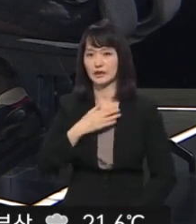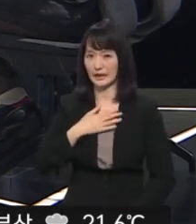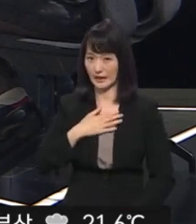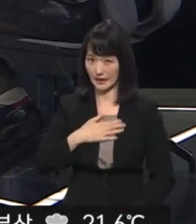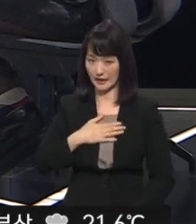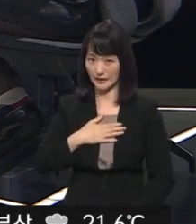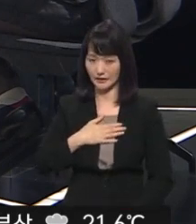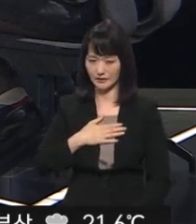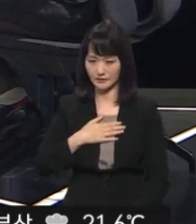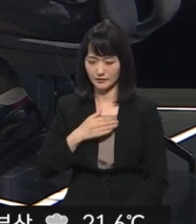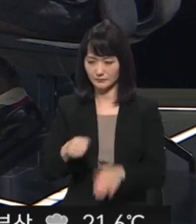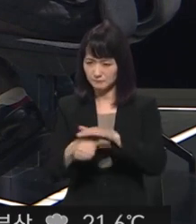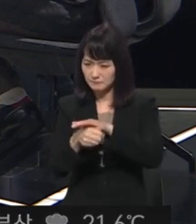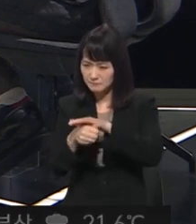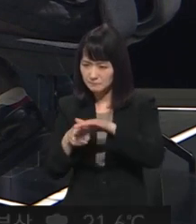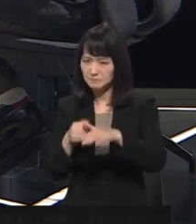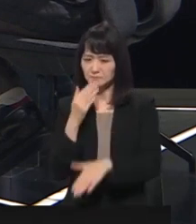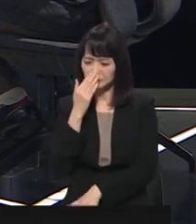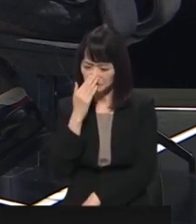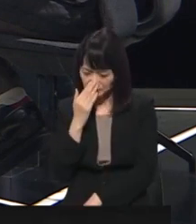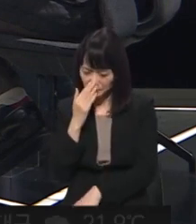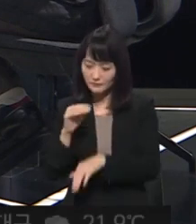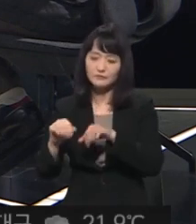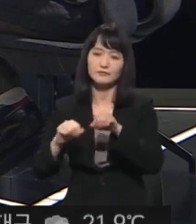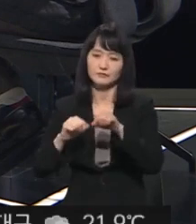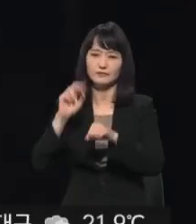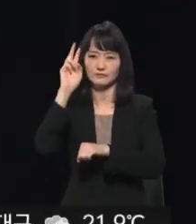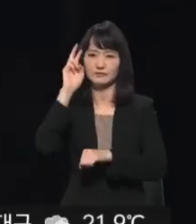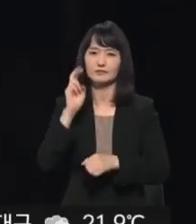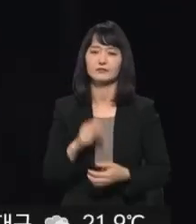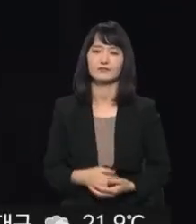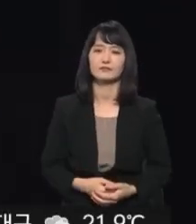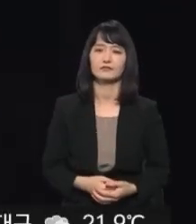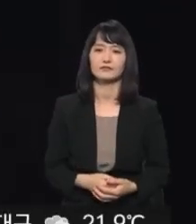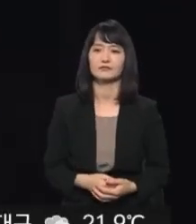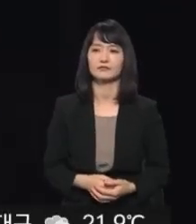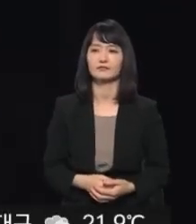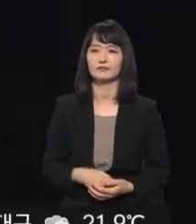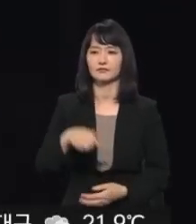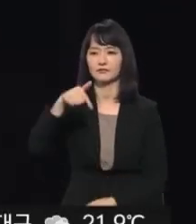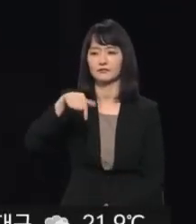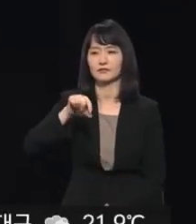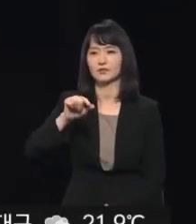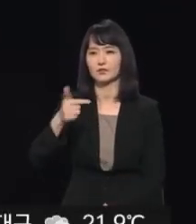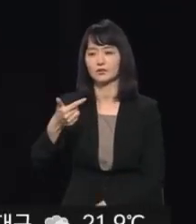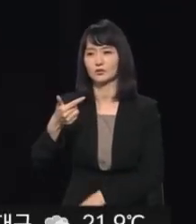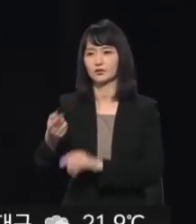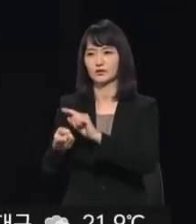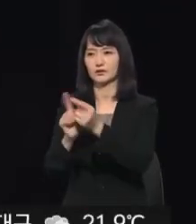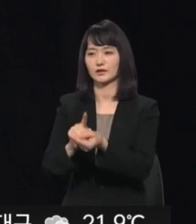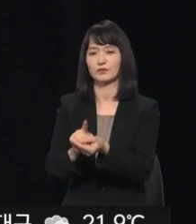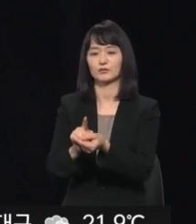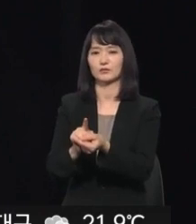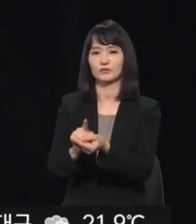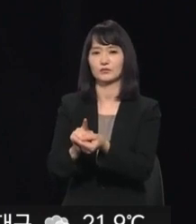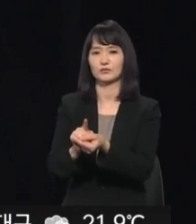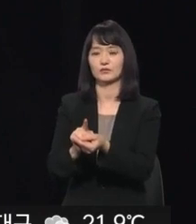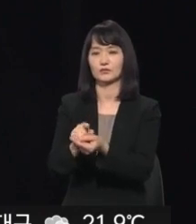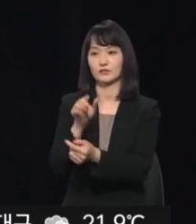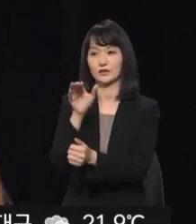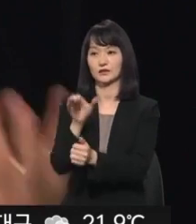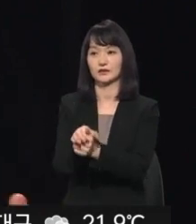낮춘 자세로 나오는지 아니면 지금 말씀을 단적으로 얘기하면 권성동 대응해 대표의 질서 있는 퇴진 을 주문했다